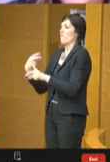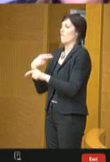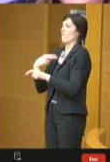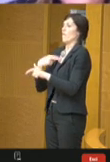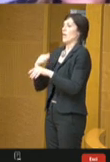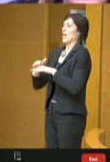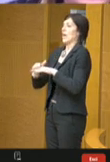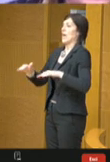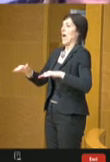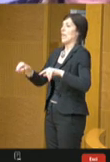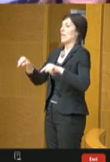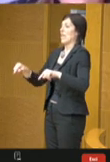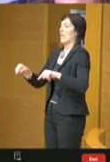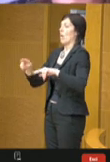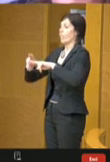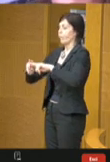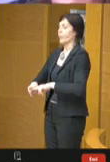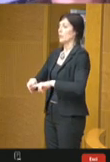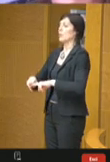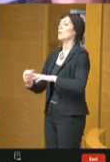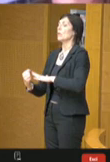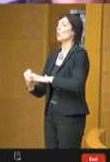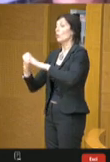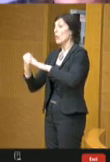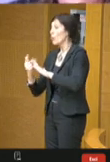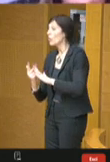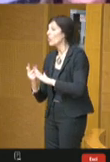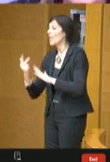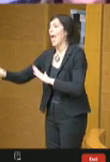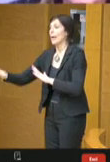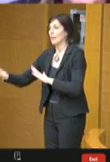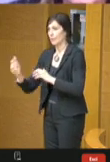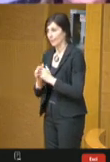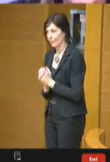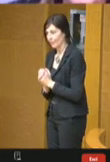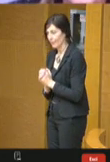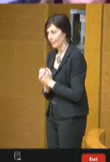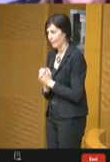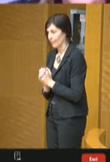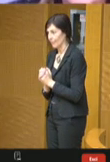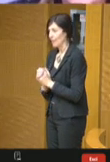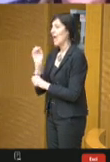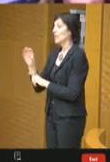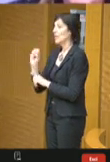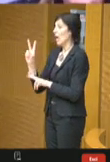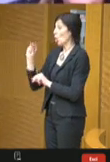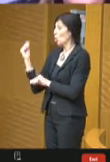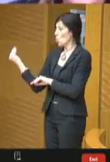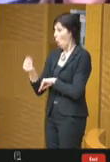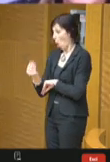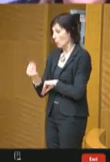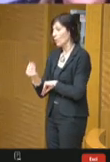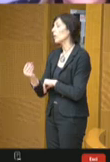cattedra, su quella cattedra di sostegno per 3 anni. Sia gli insegnanti neoassunti, sia